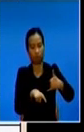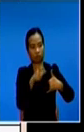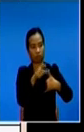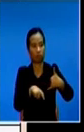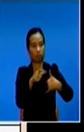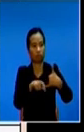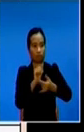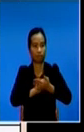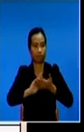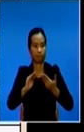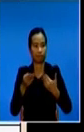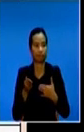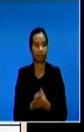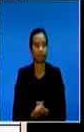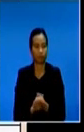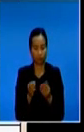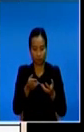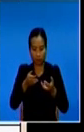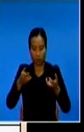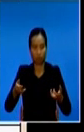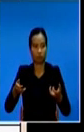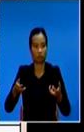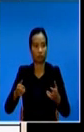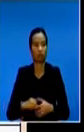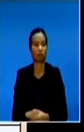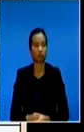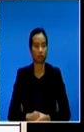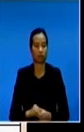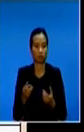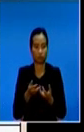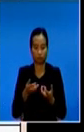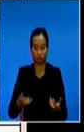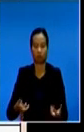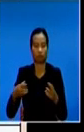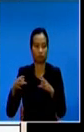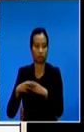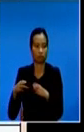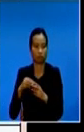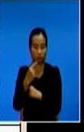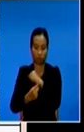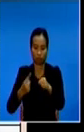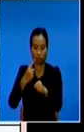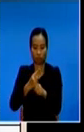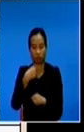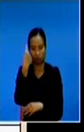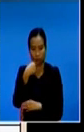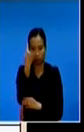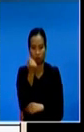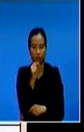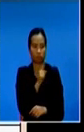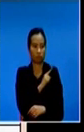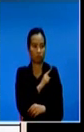องวินัยแยกไปอีกส่วนหนึ่งซึ่งเป็นเรื่องปกติเลยนะครับว่าถ้าในรอบปีนั้นใครถูกลงโทษสูง